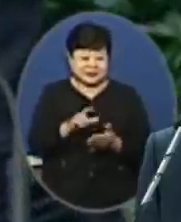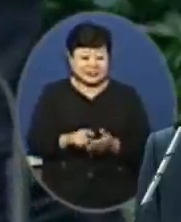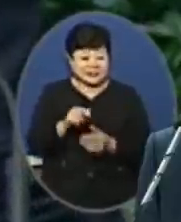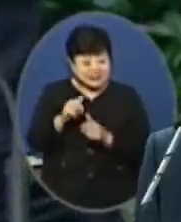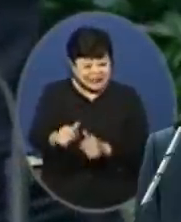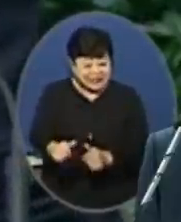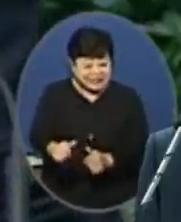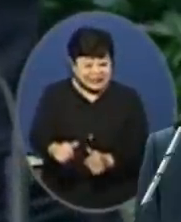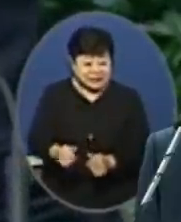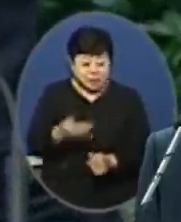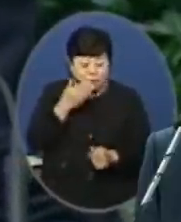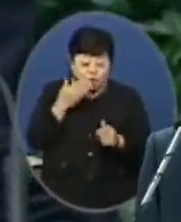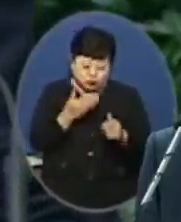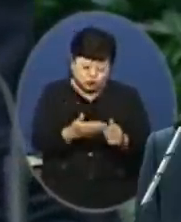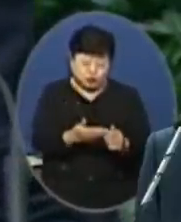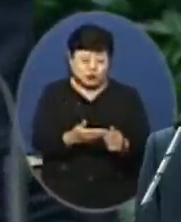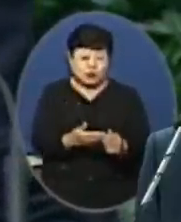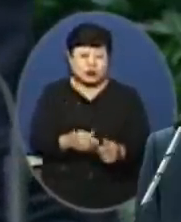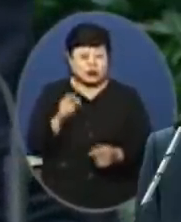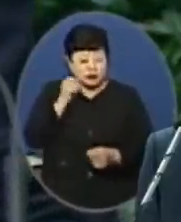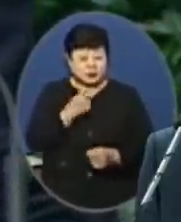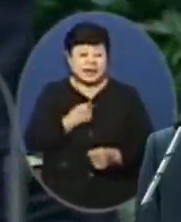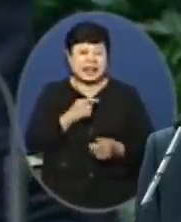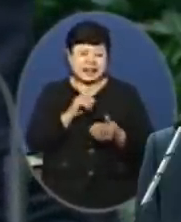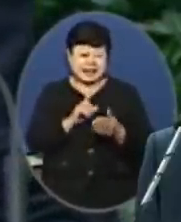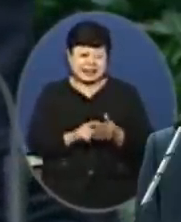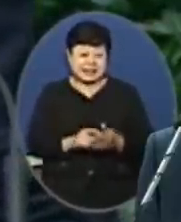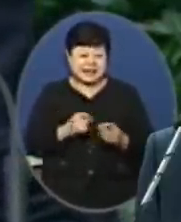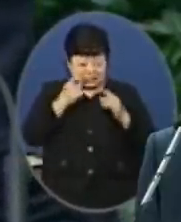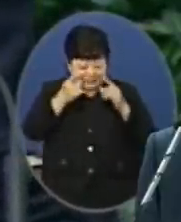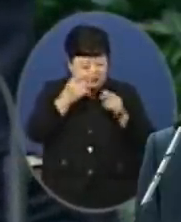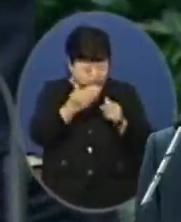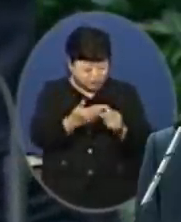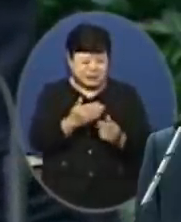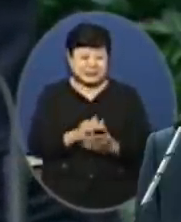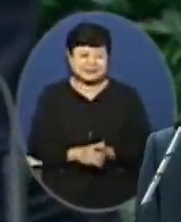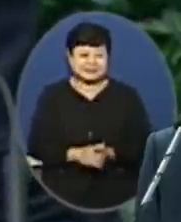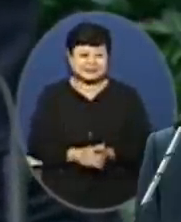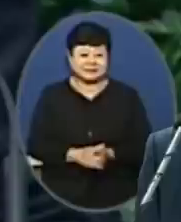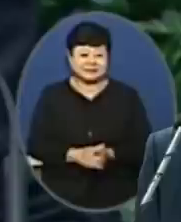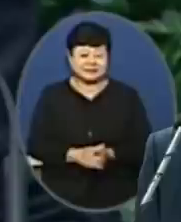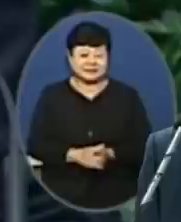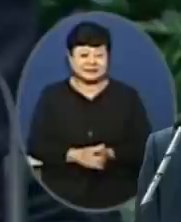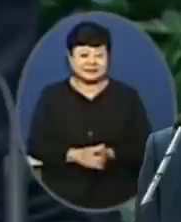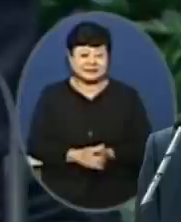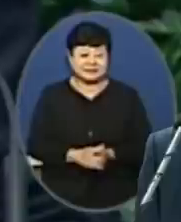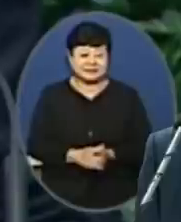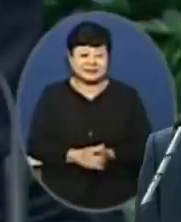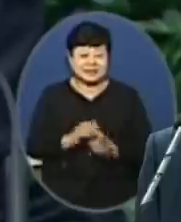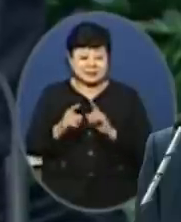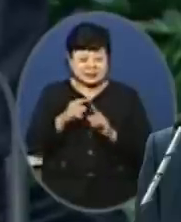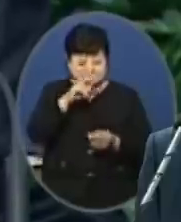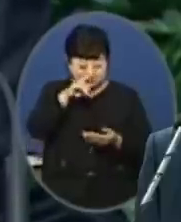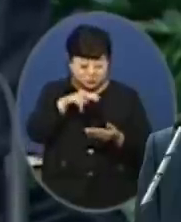따라 양식을 주시며 어려운 일을 당할 때 깨닫게 해주시는 것입니다.